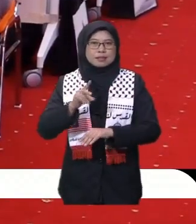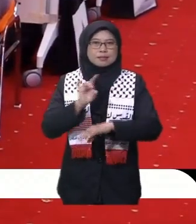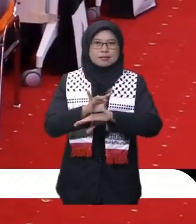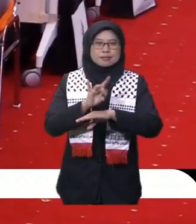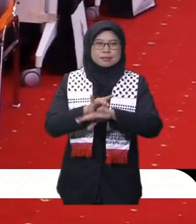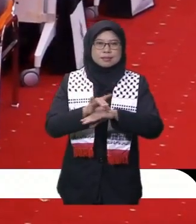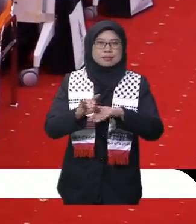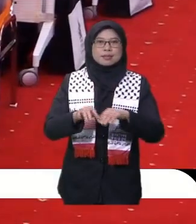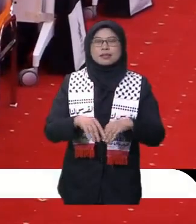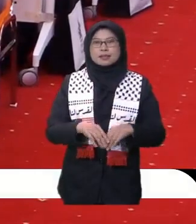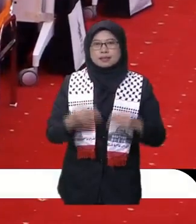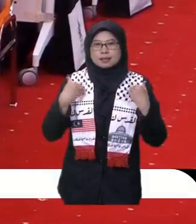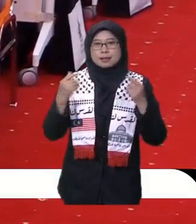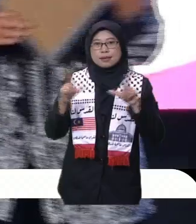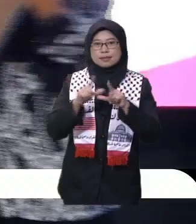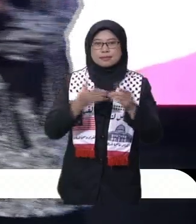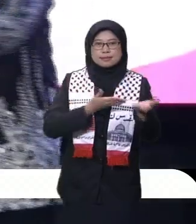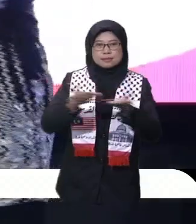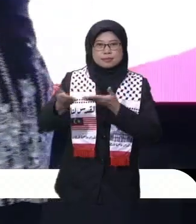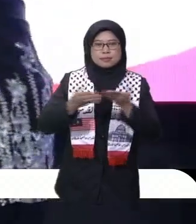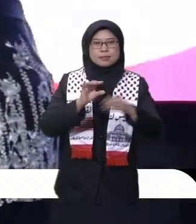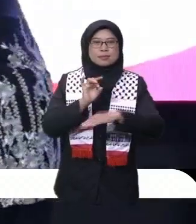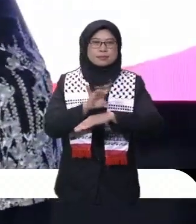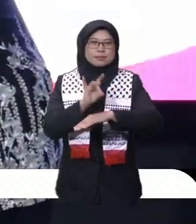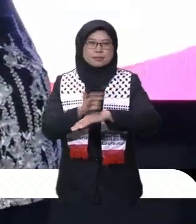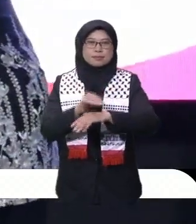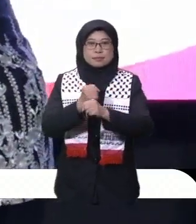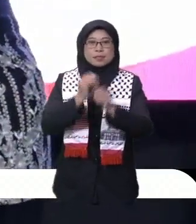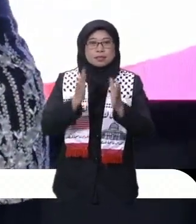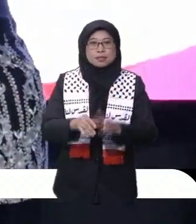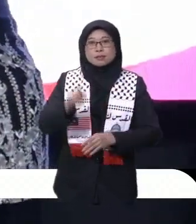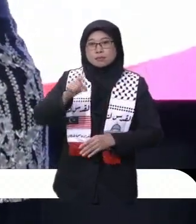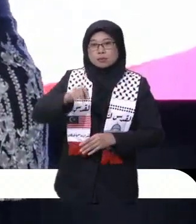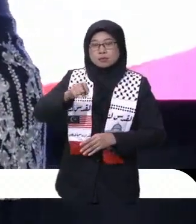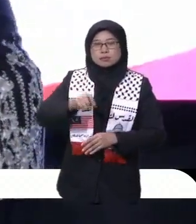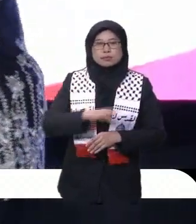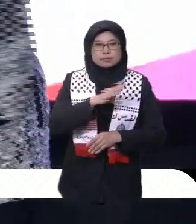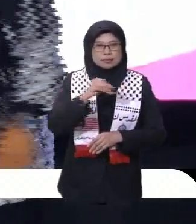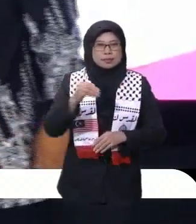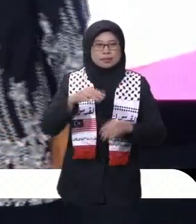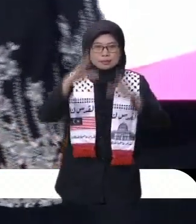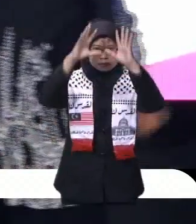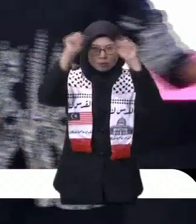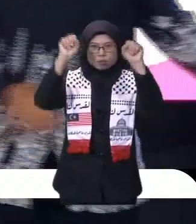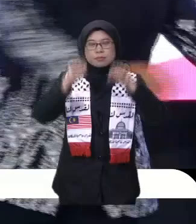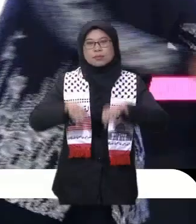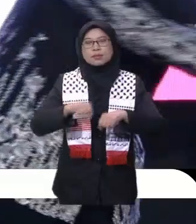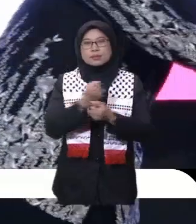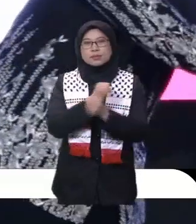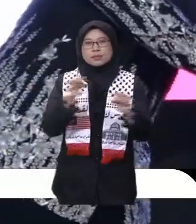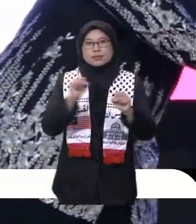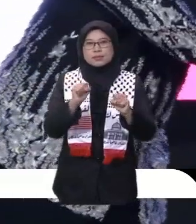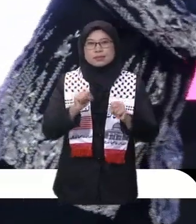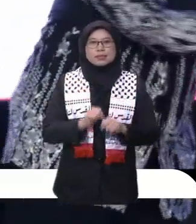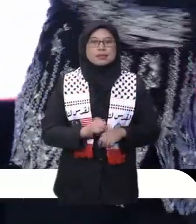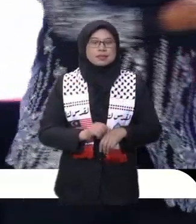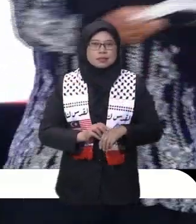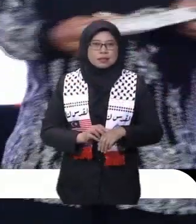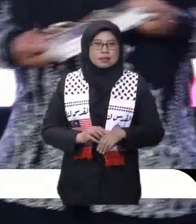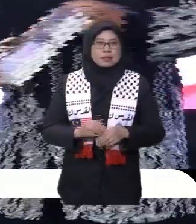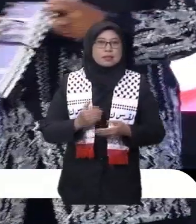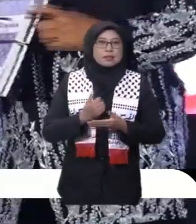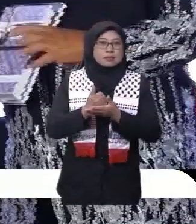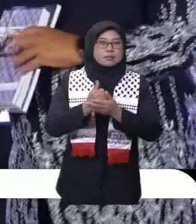bertuliah untuk memberi perkhidmatan kaunseling kepada pekerja yang memerlukan Selain itu majikan boleh menyediakan kursus pertolongan cemas psikologi